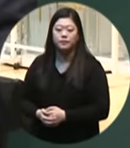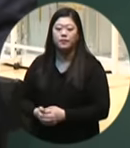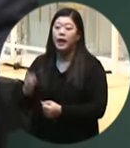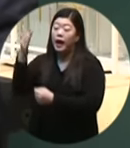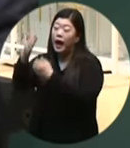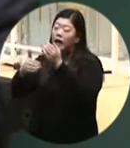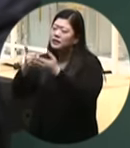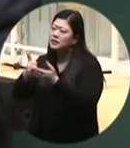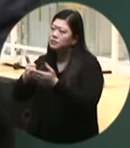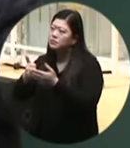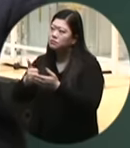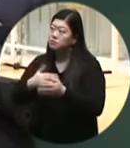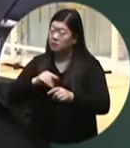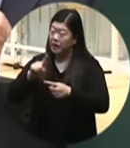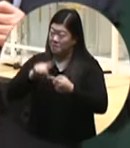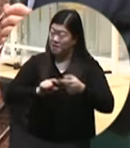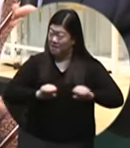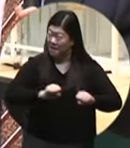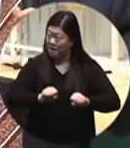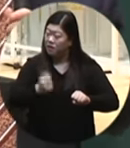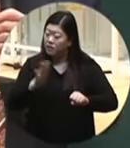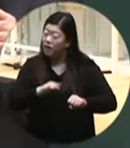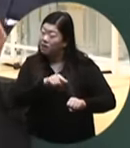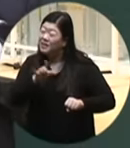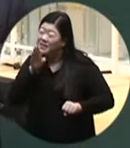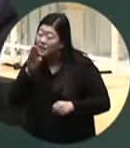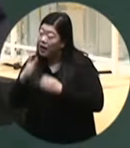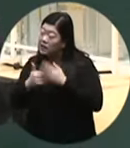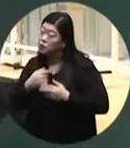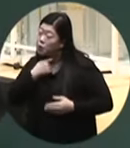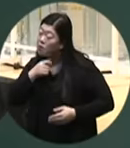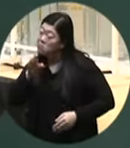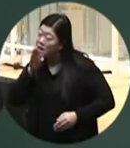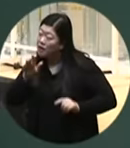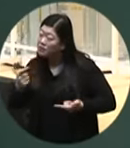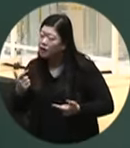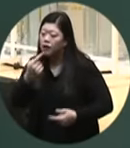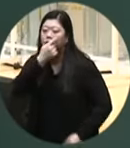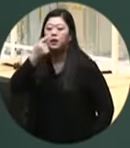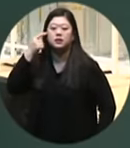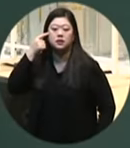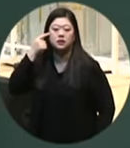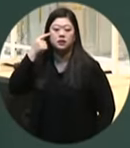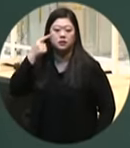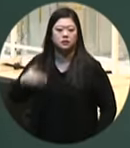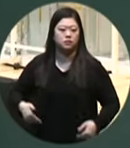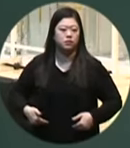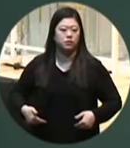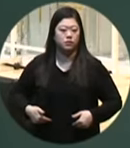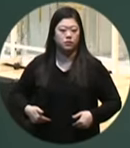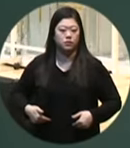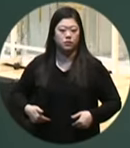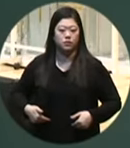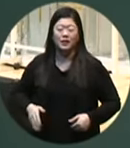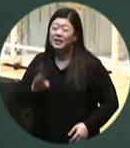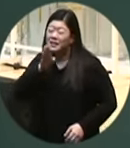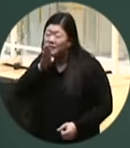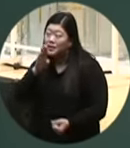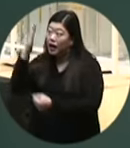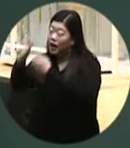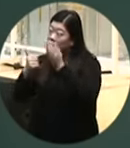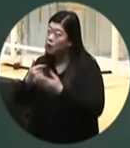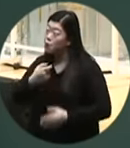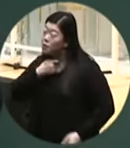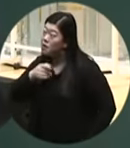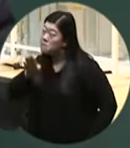질문해야 돼요. You have to ask that question. 이번에 진도 가는 사람들도 그걸 질문해야 돼요. Those of you who are going to Jindo, ask that question. 정말로 하나님이 원하시는 게 뭡니까? What is